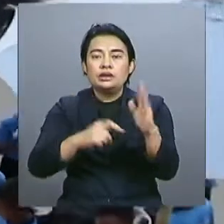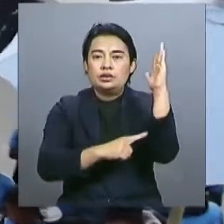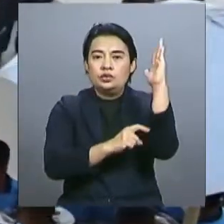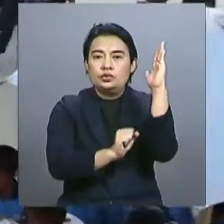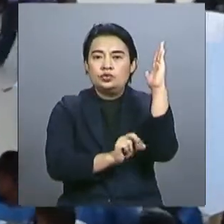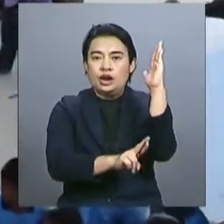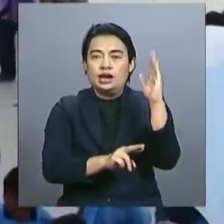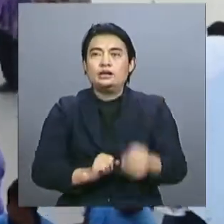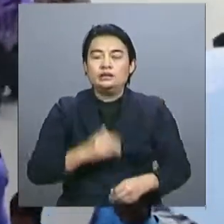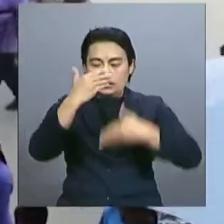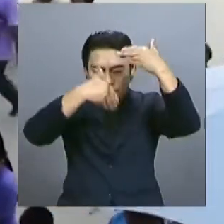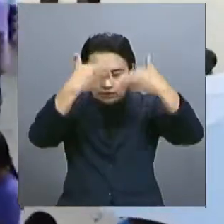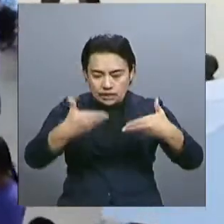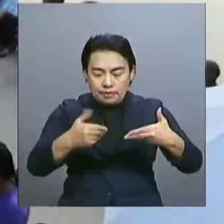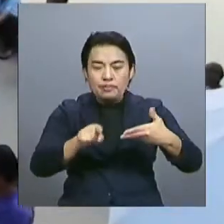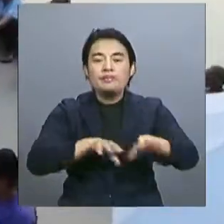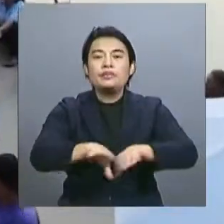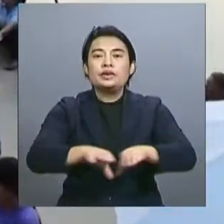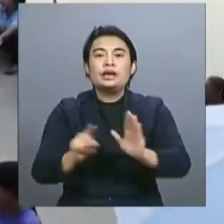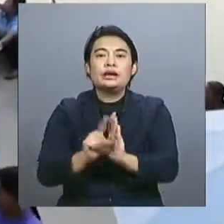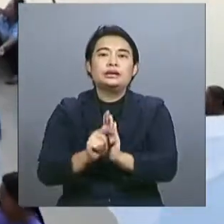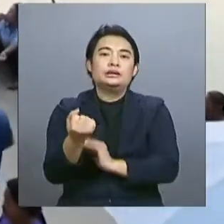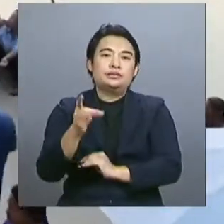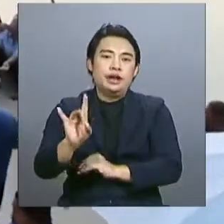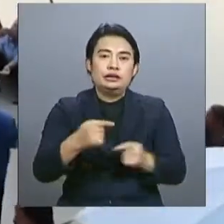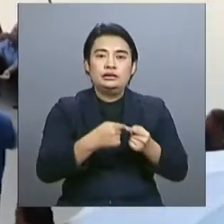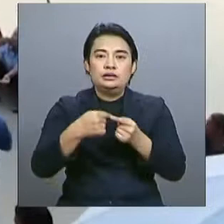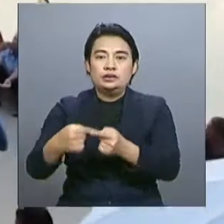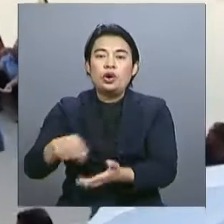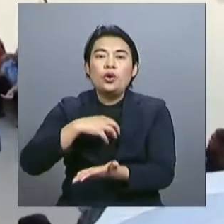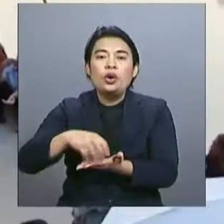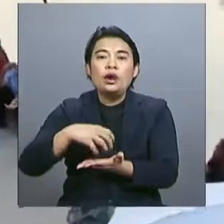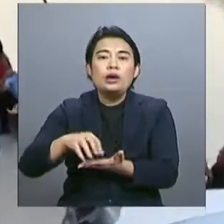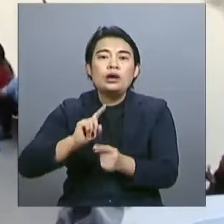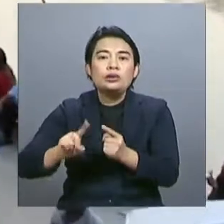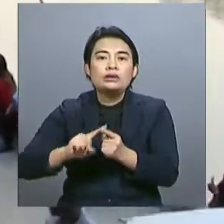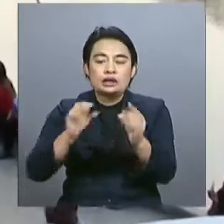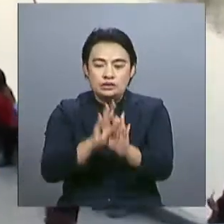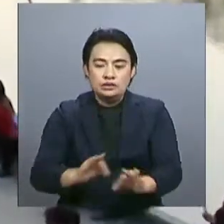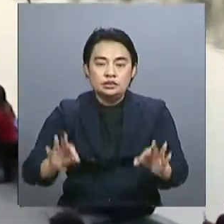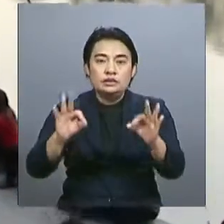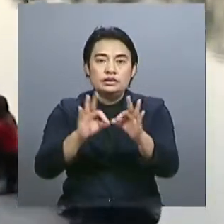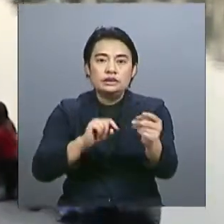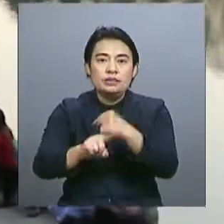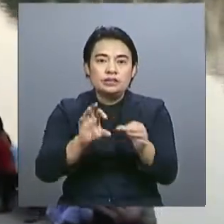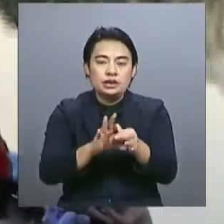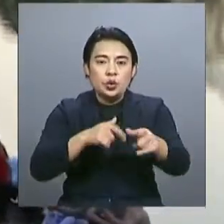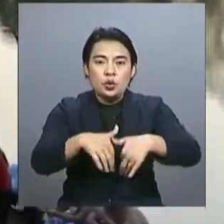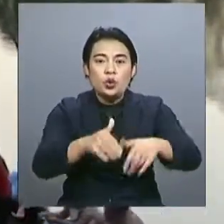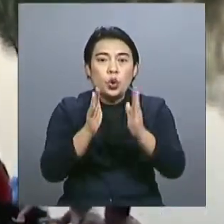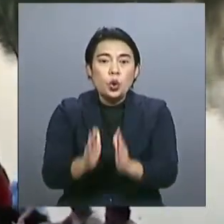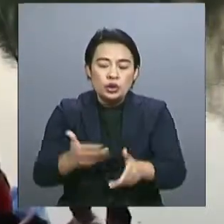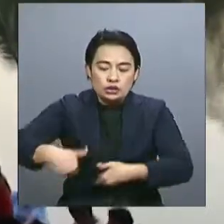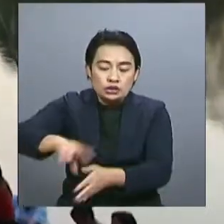านสืบชะตาแม่น้ำคลองยันครั้งที่18เพื่อบอกเล่าเรื่องราวความสำคัญและความผูกพันของคนกับคลองที่มีม